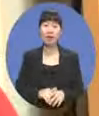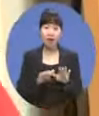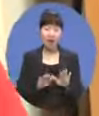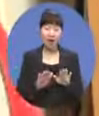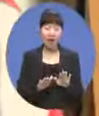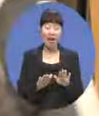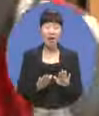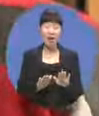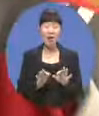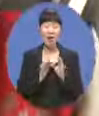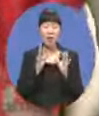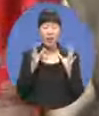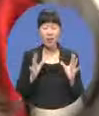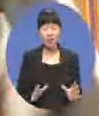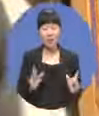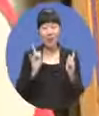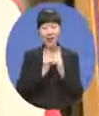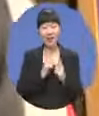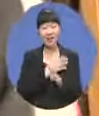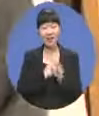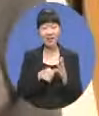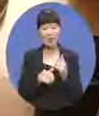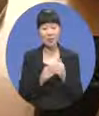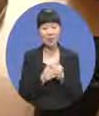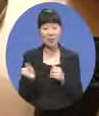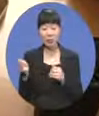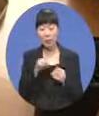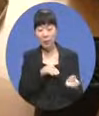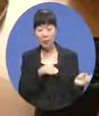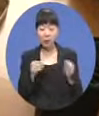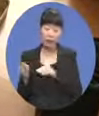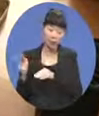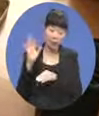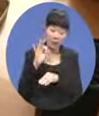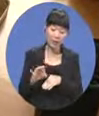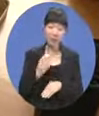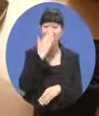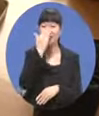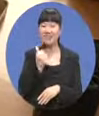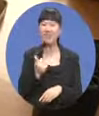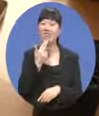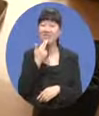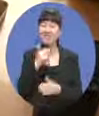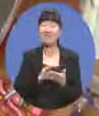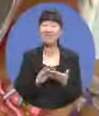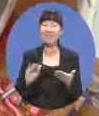이게 얼마 만에 보낸 장난감인지 이리저리 아무리 살펴봐도 질리지가 않습니다.